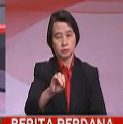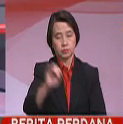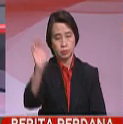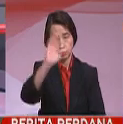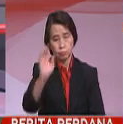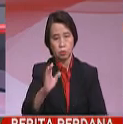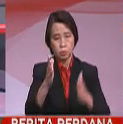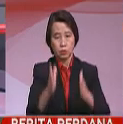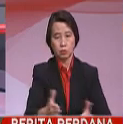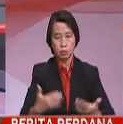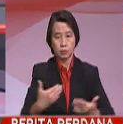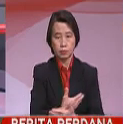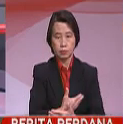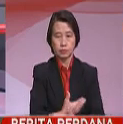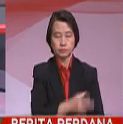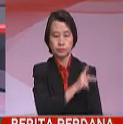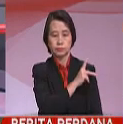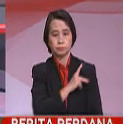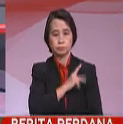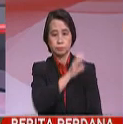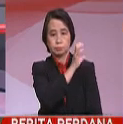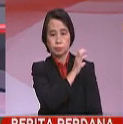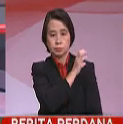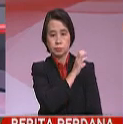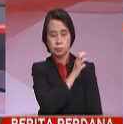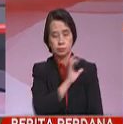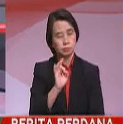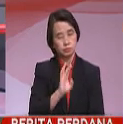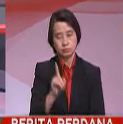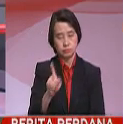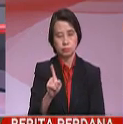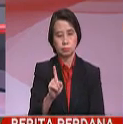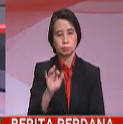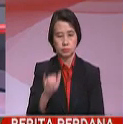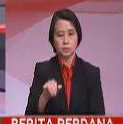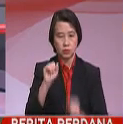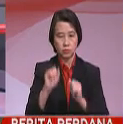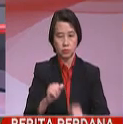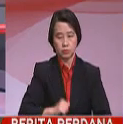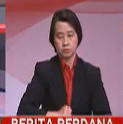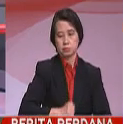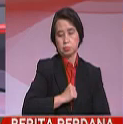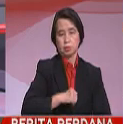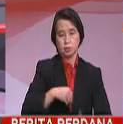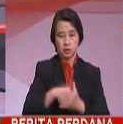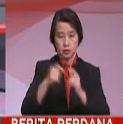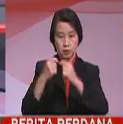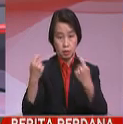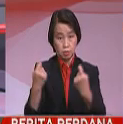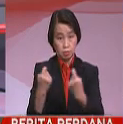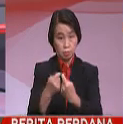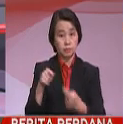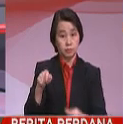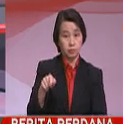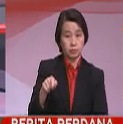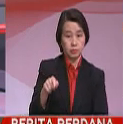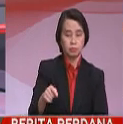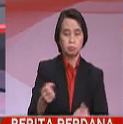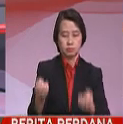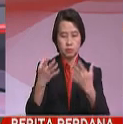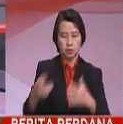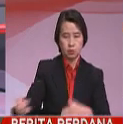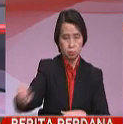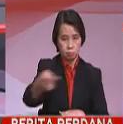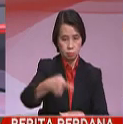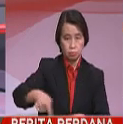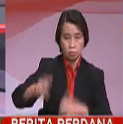muka baharu. Menurut ketua jurulatihnya K Devon, satu-satunya perkara yang boleh dibanggakan dalam skuadnya itu nanti ialah kebanyakan